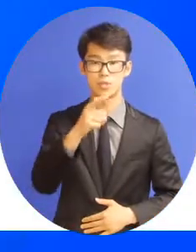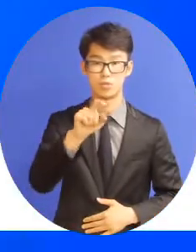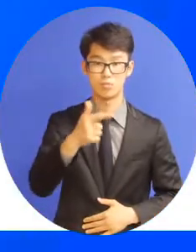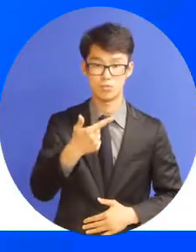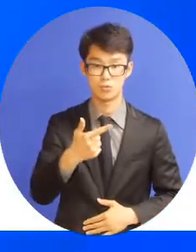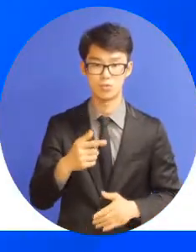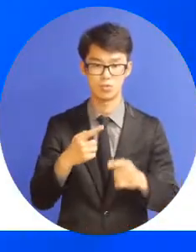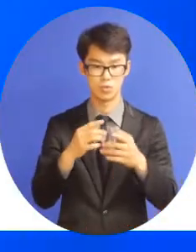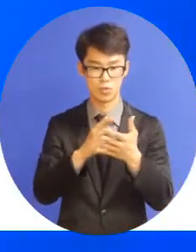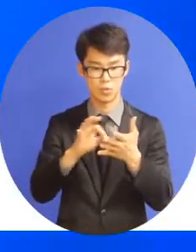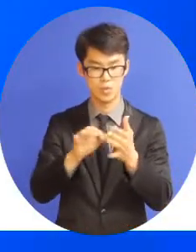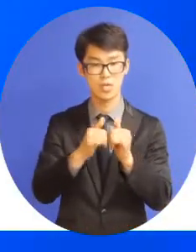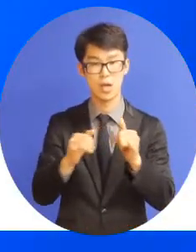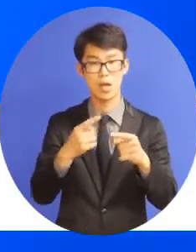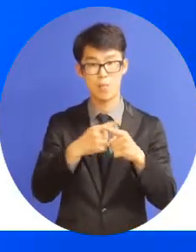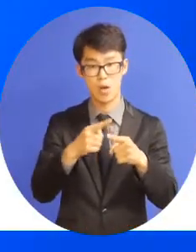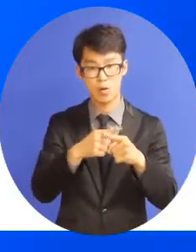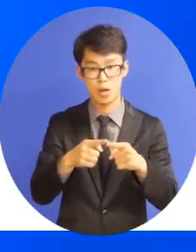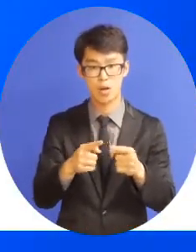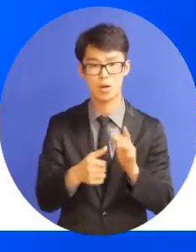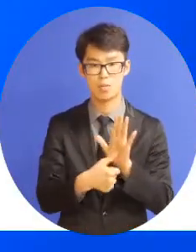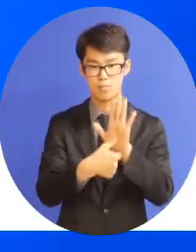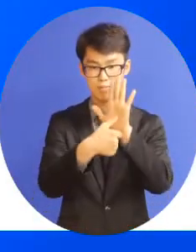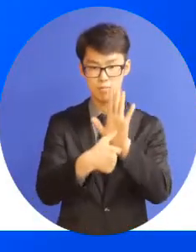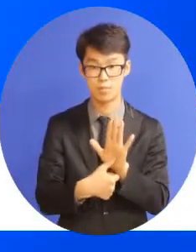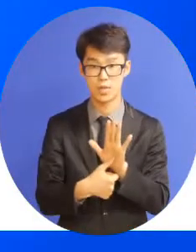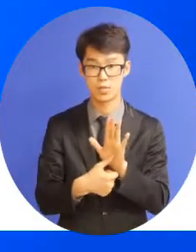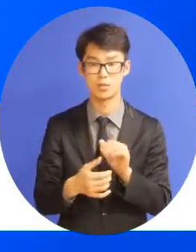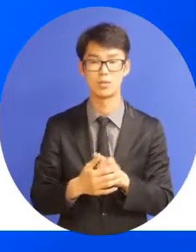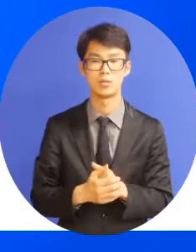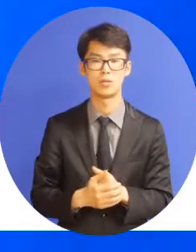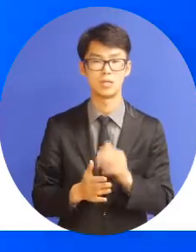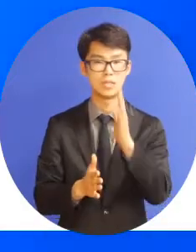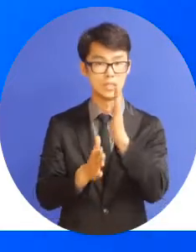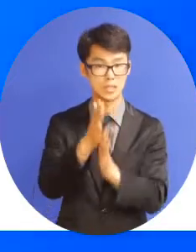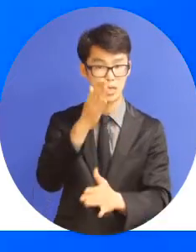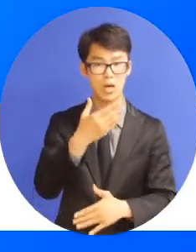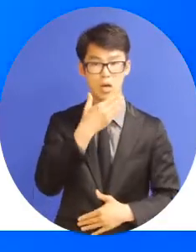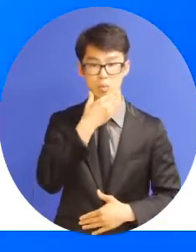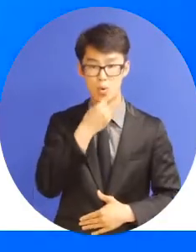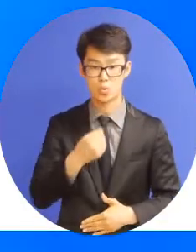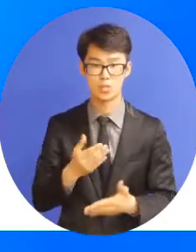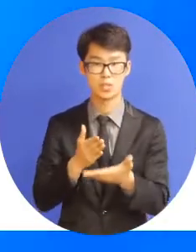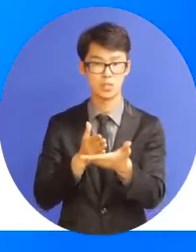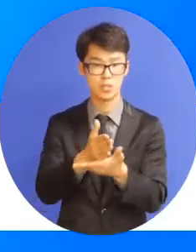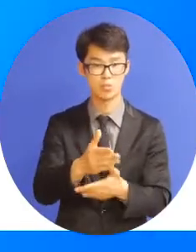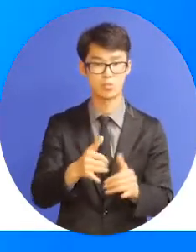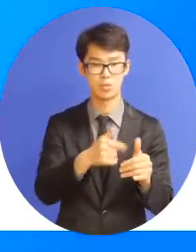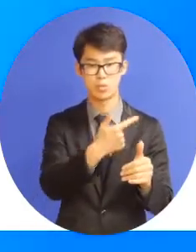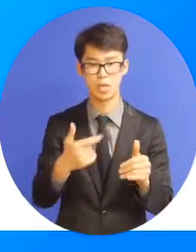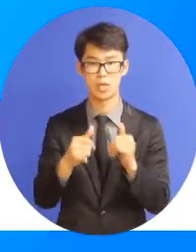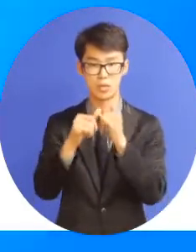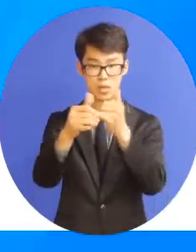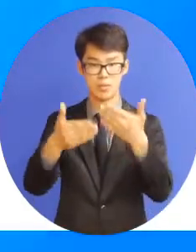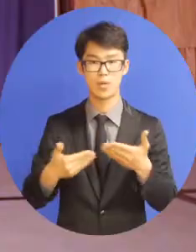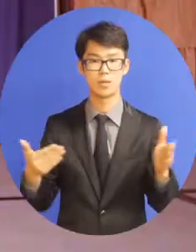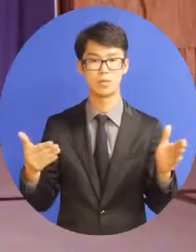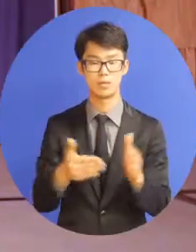2016 소비자평가 국가대표 브랜드 대상 시상식에서 공주시가 복지도시 부분 대상을